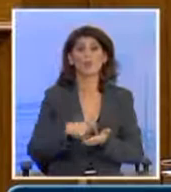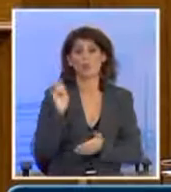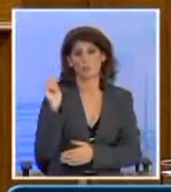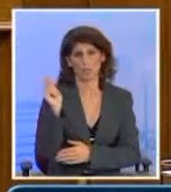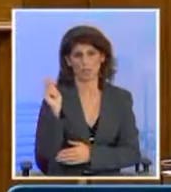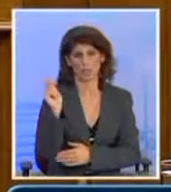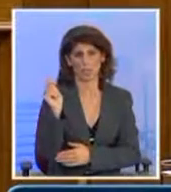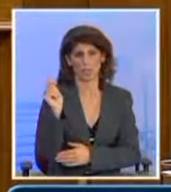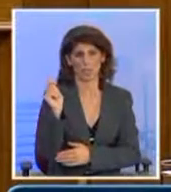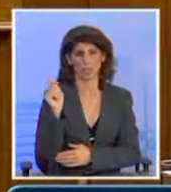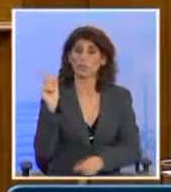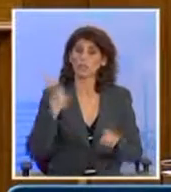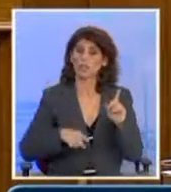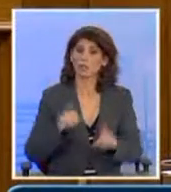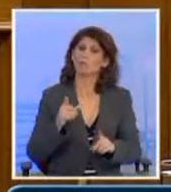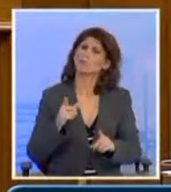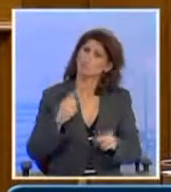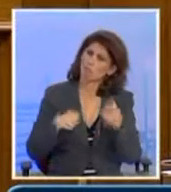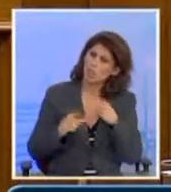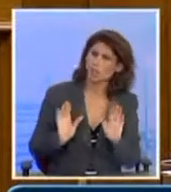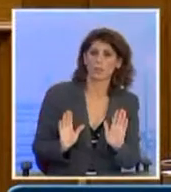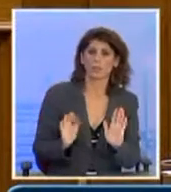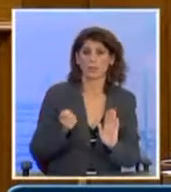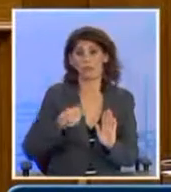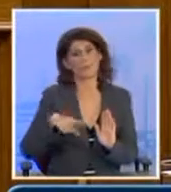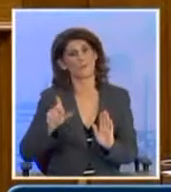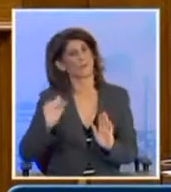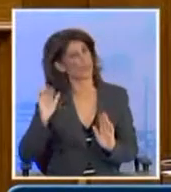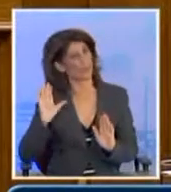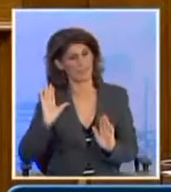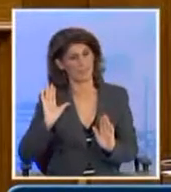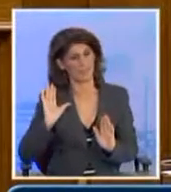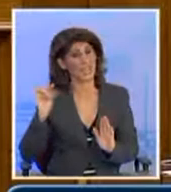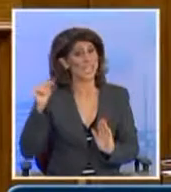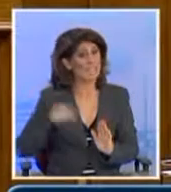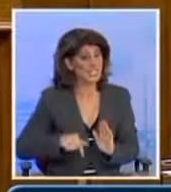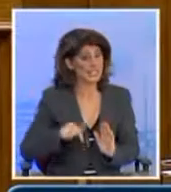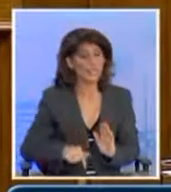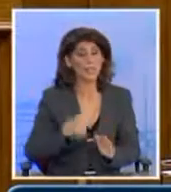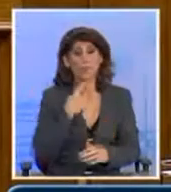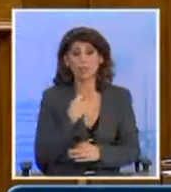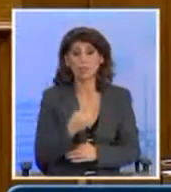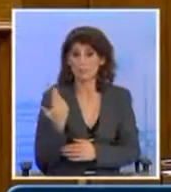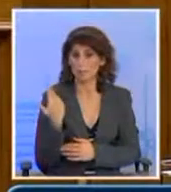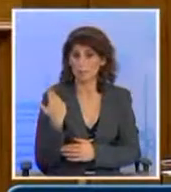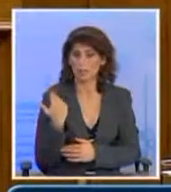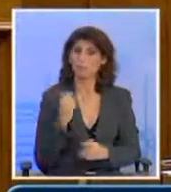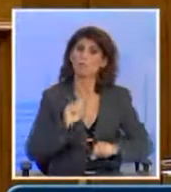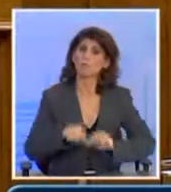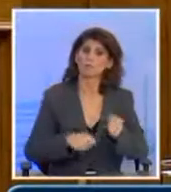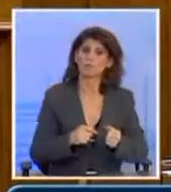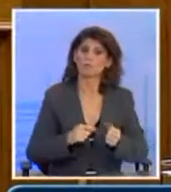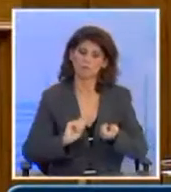πολιτική. Ορισμένες δικαιολογημένες, οι πιο πολλές όμως όχι. Σήμερα, όπως σας είπα πριν, προσπαθούμε